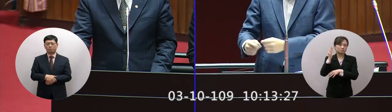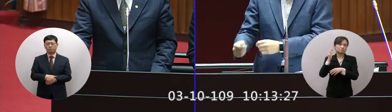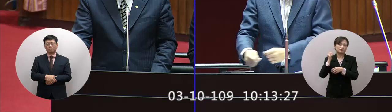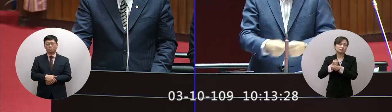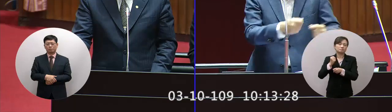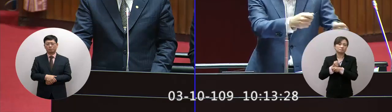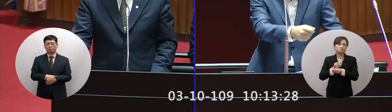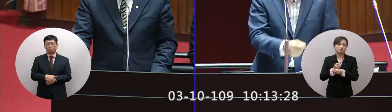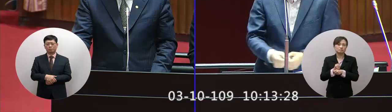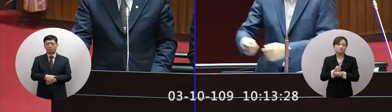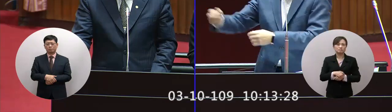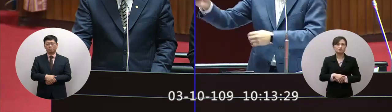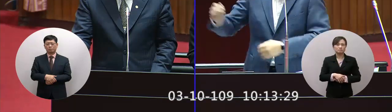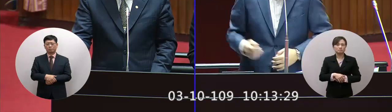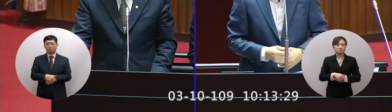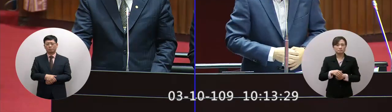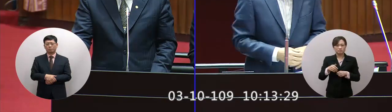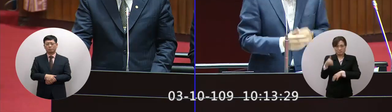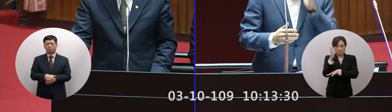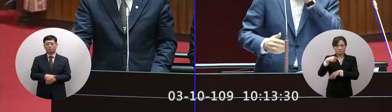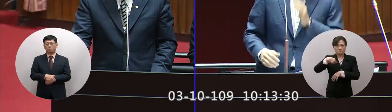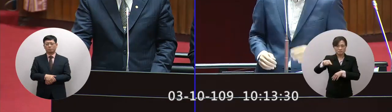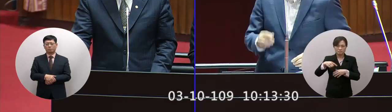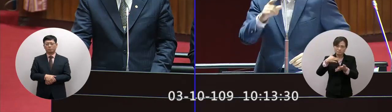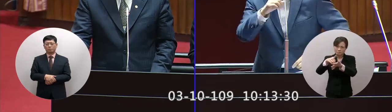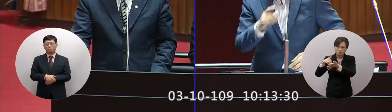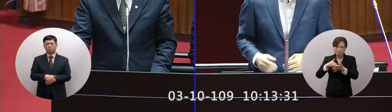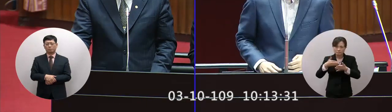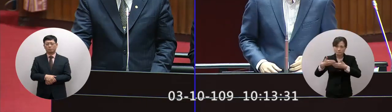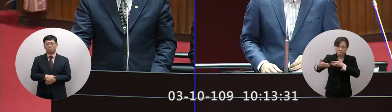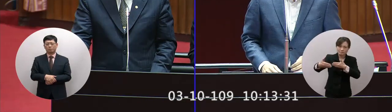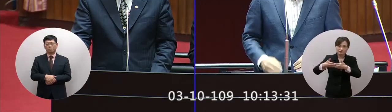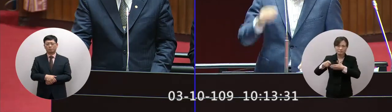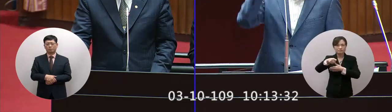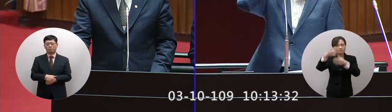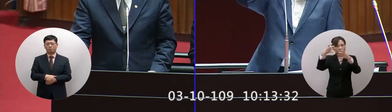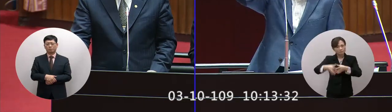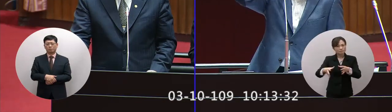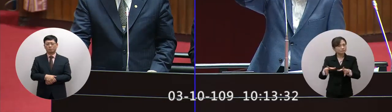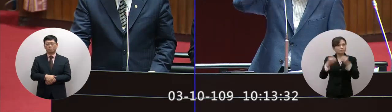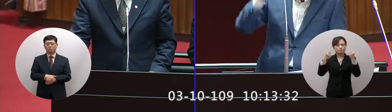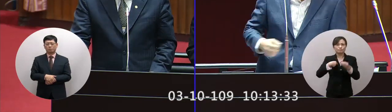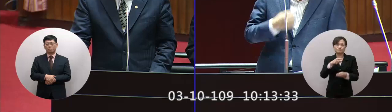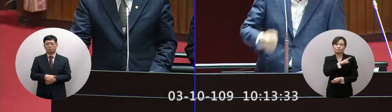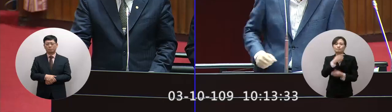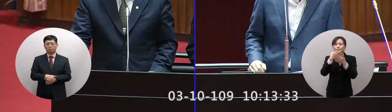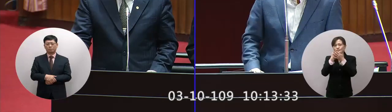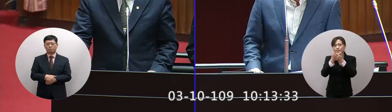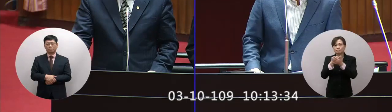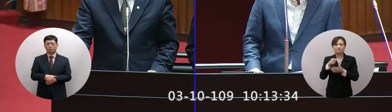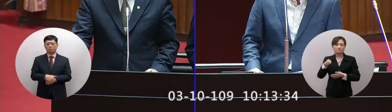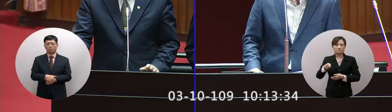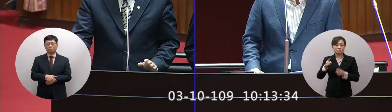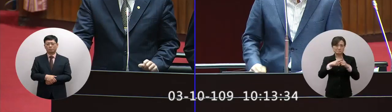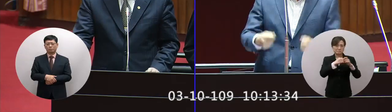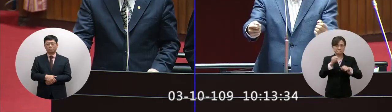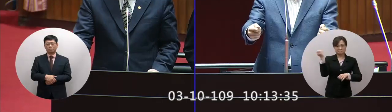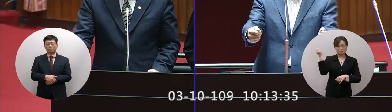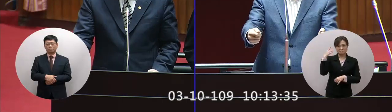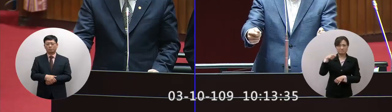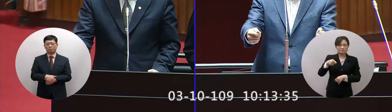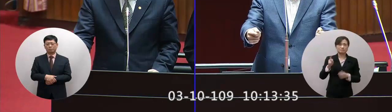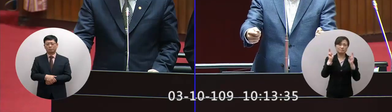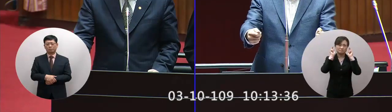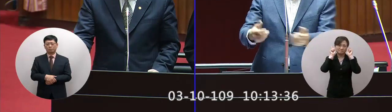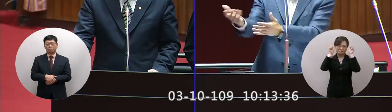后你公家机关去量测啊，你这不用装，公家机关又省一条钱，不是这个民众听起来很气，你知道吗？都是